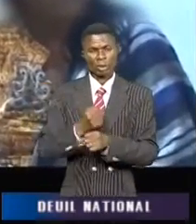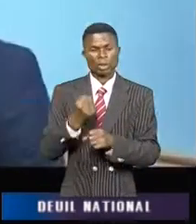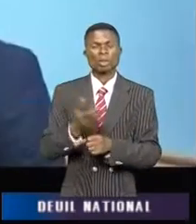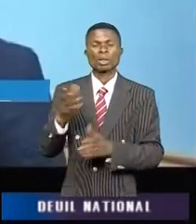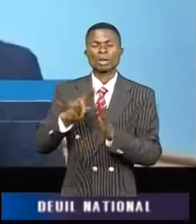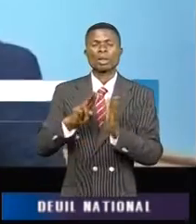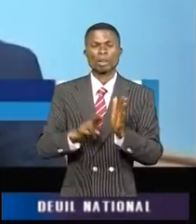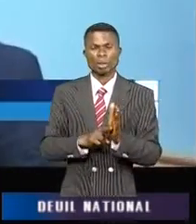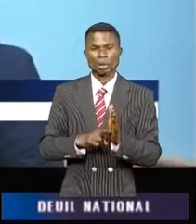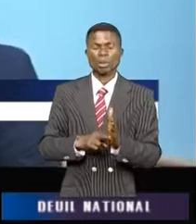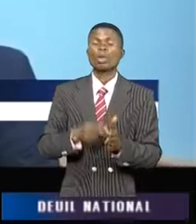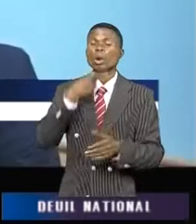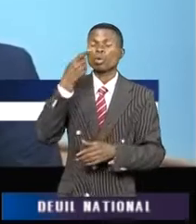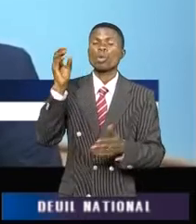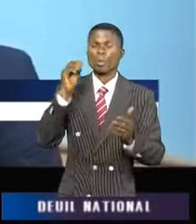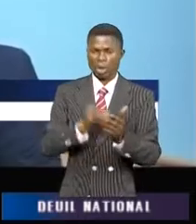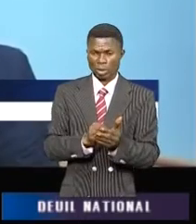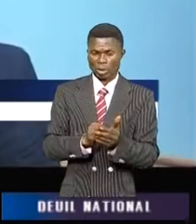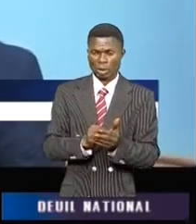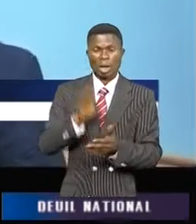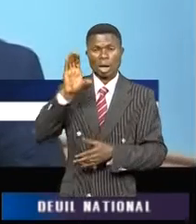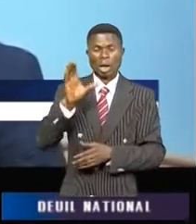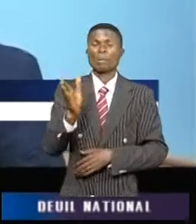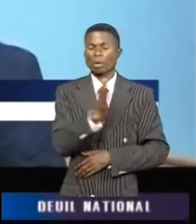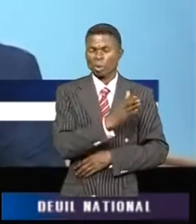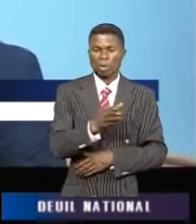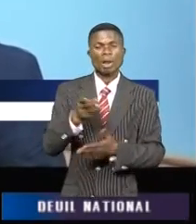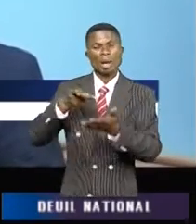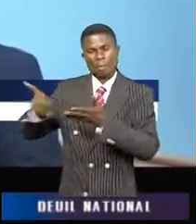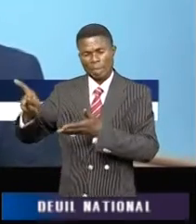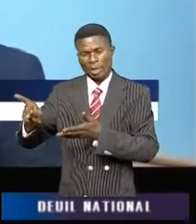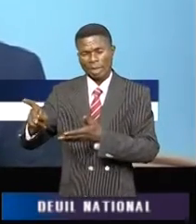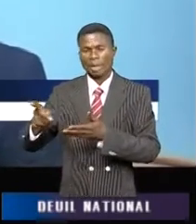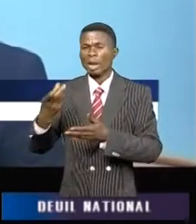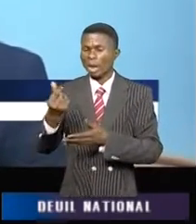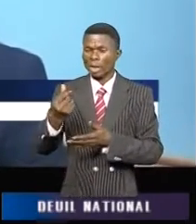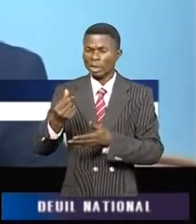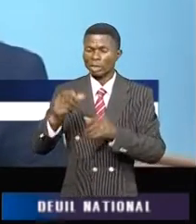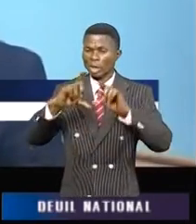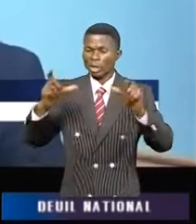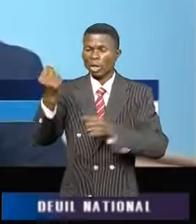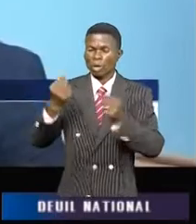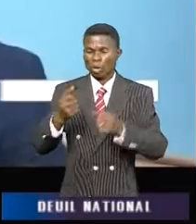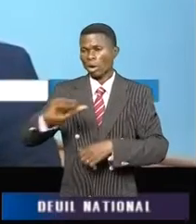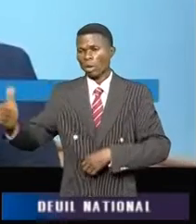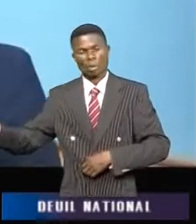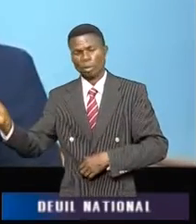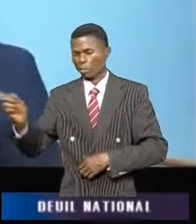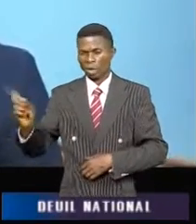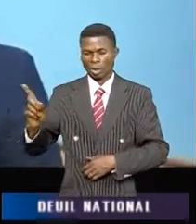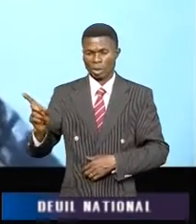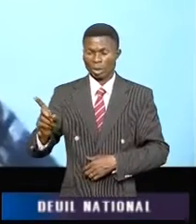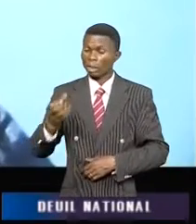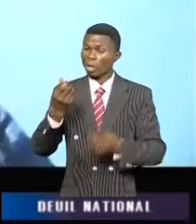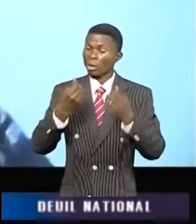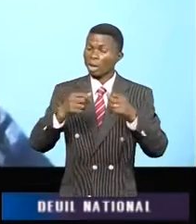règlements. Nous répétons, en dehors de la banque, ne vous confiez pas aux agents de la DGRCA. Sinon, vous